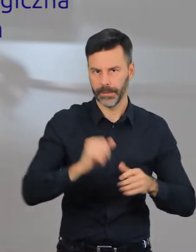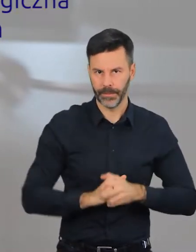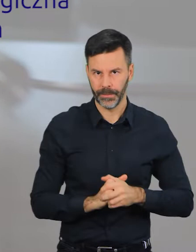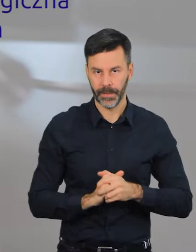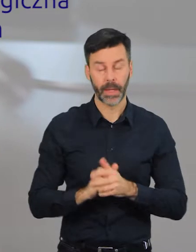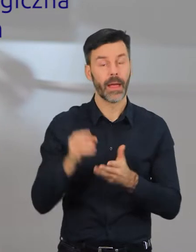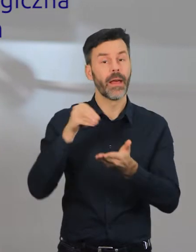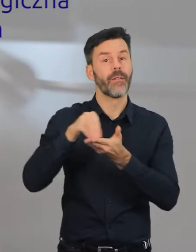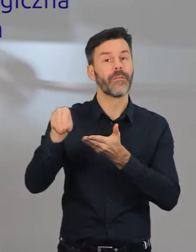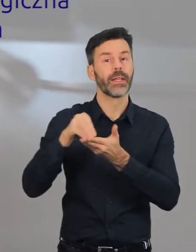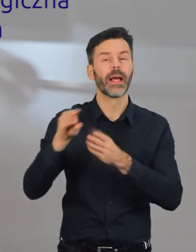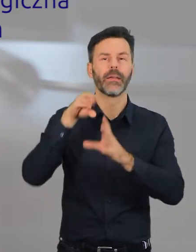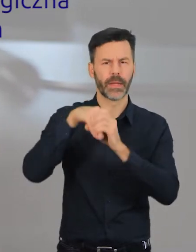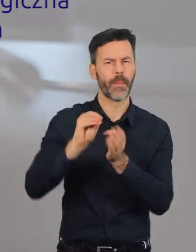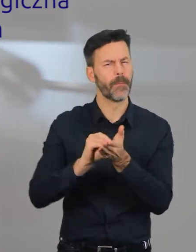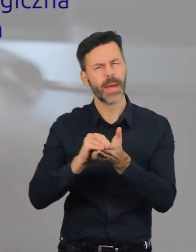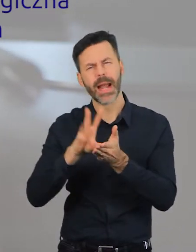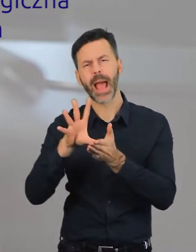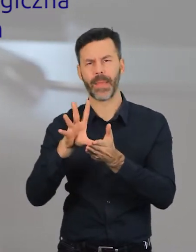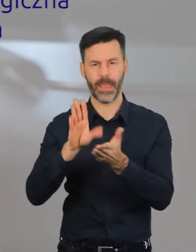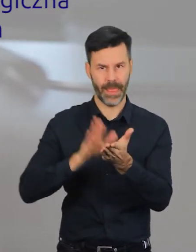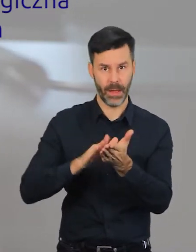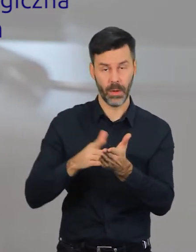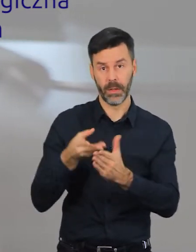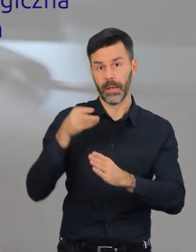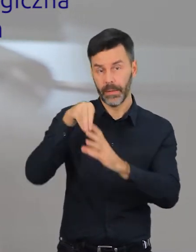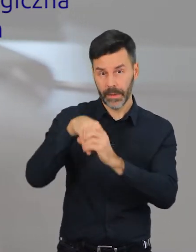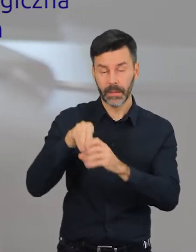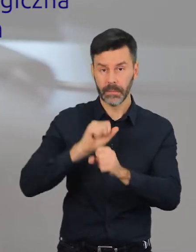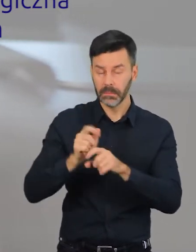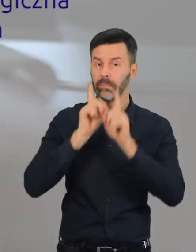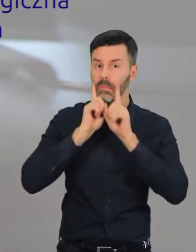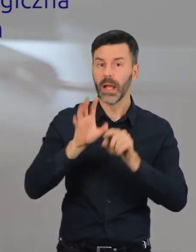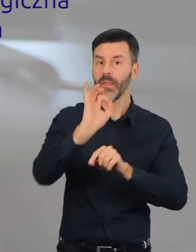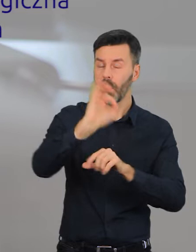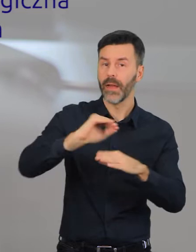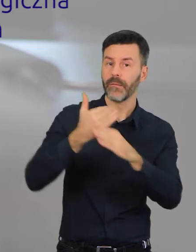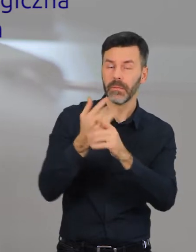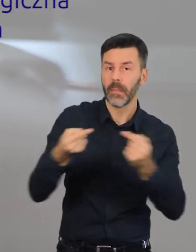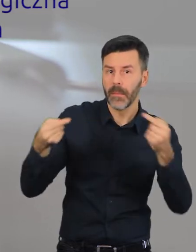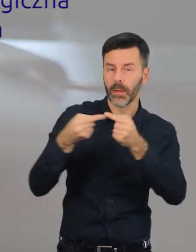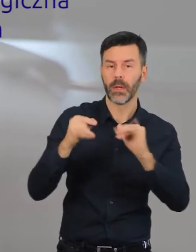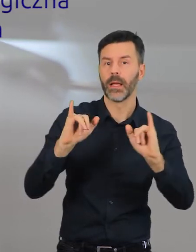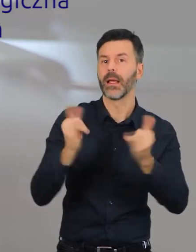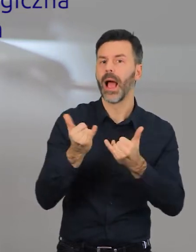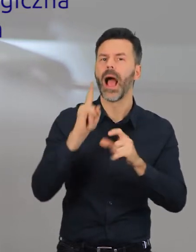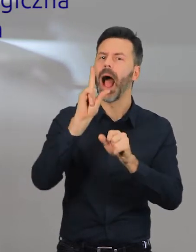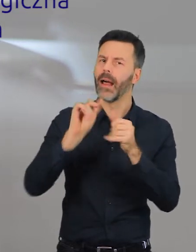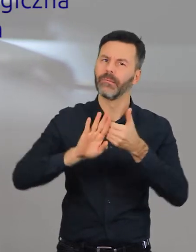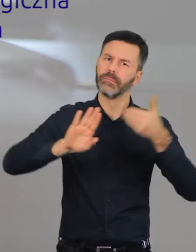wynagrodzenia personelu, w tym premie i nagrody, odpowiada stawkom faktycznie stosowanym w Twoim przedsiębiorstwie poza